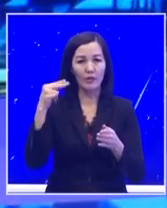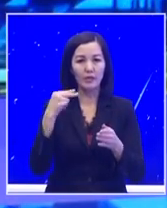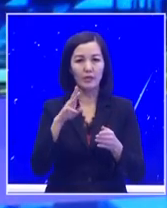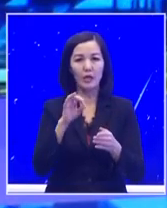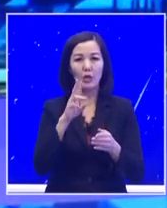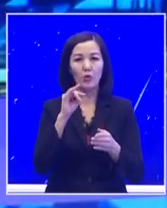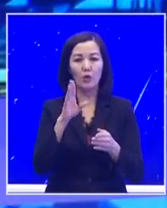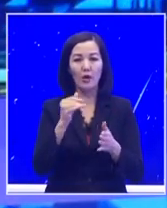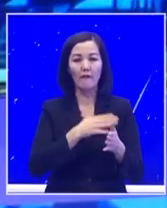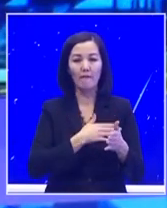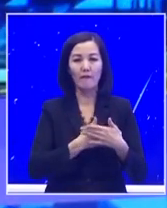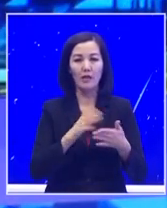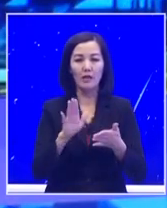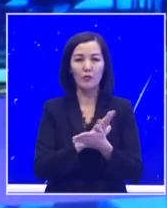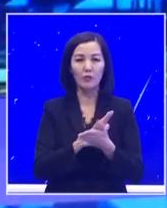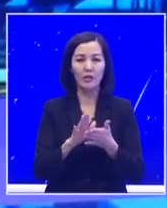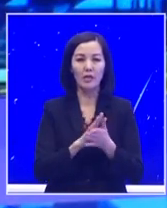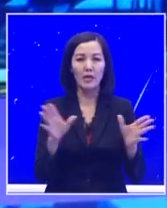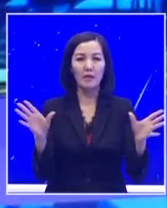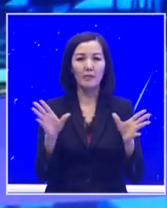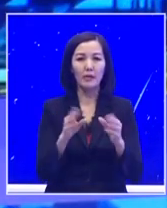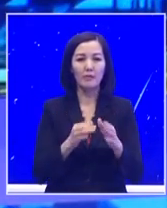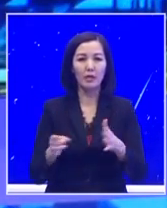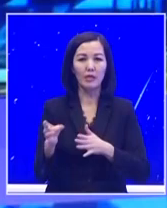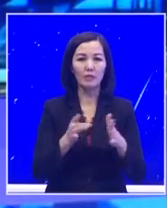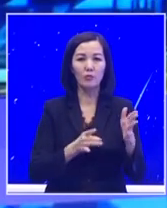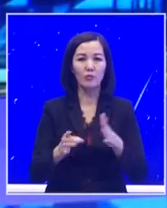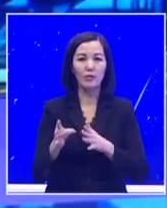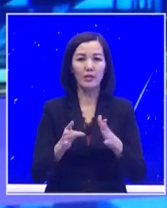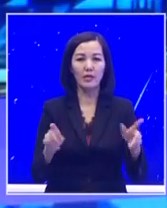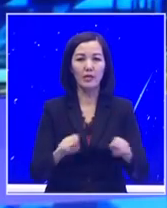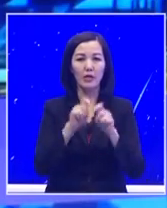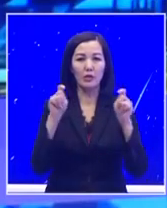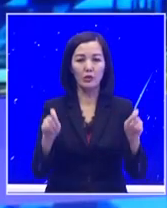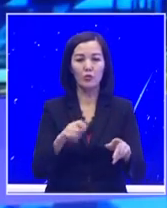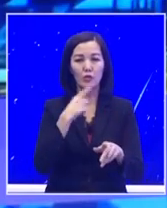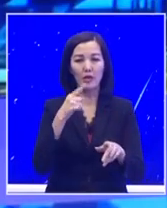Тоқаев волонтерлардың Біргеміз республикалық фронт офисінің ресми ашылуында айтты.